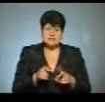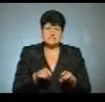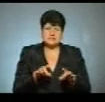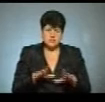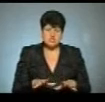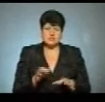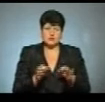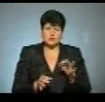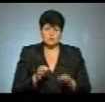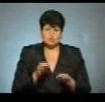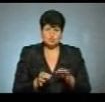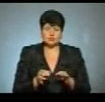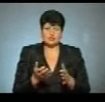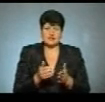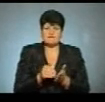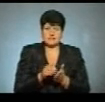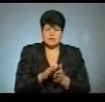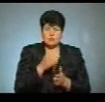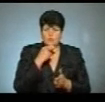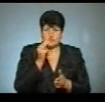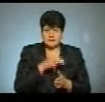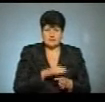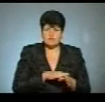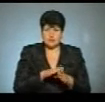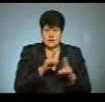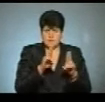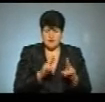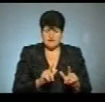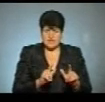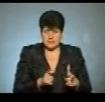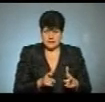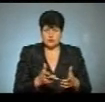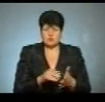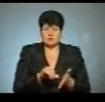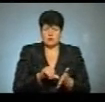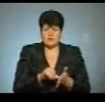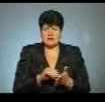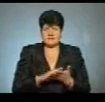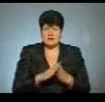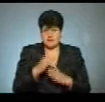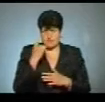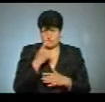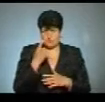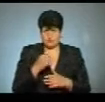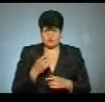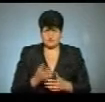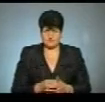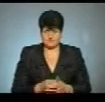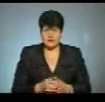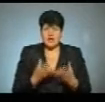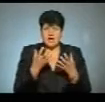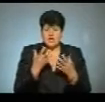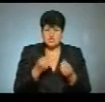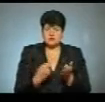Тернопільського міськрайонного суду, який відхилив обвинувачення у недотриманні правил карантину та перебуванні у стані алкогольного сп'яніння в громадському місті. А